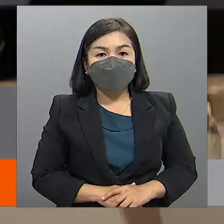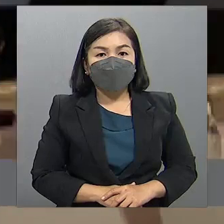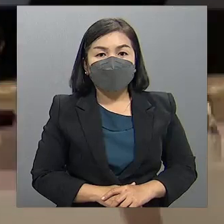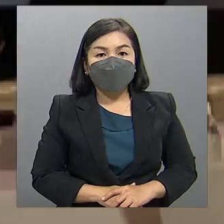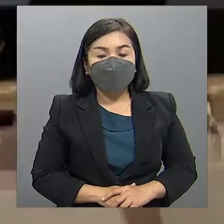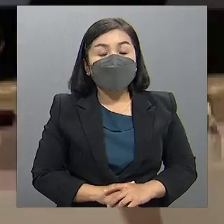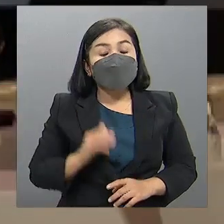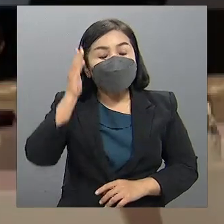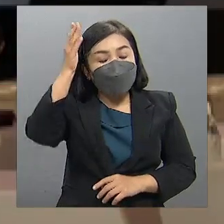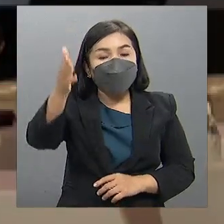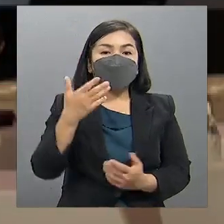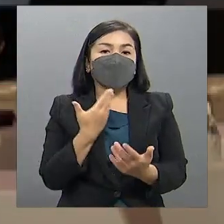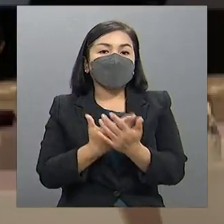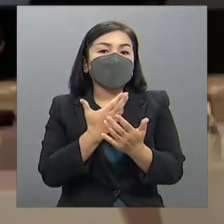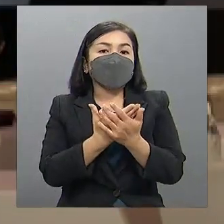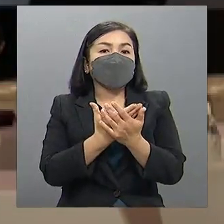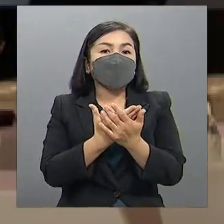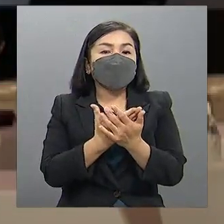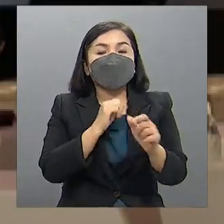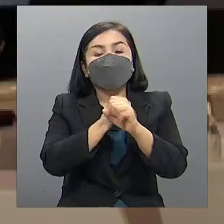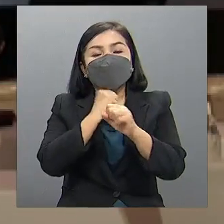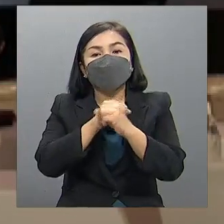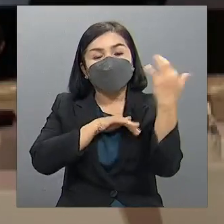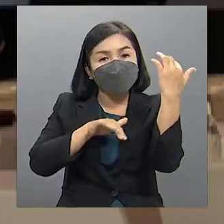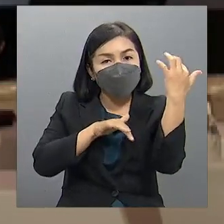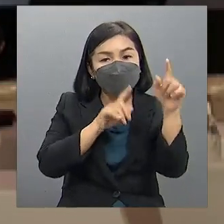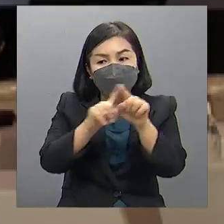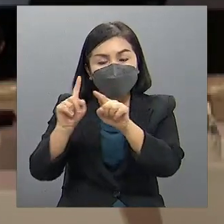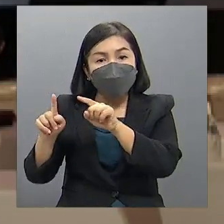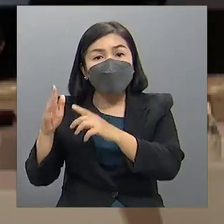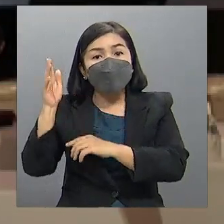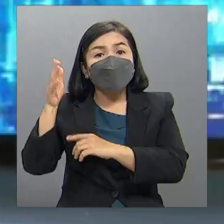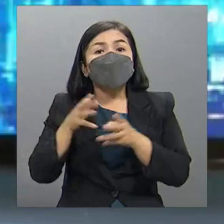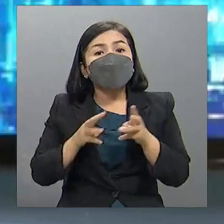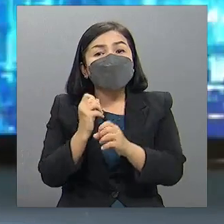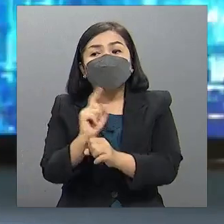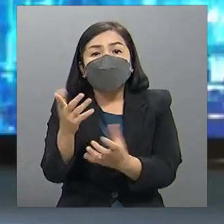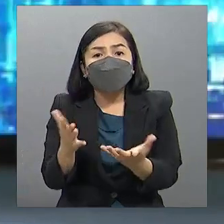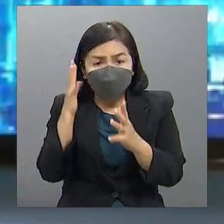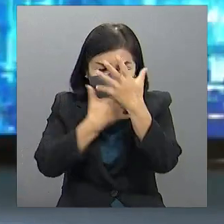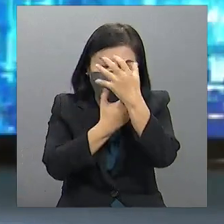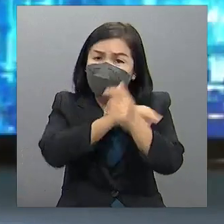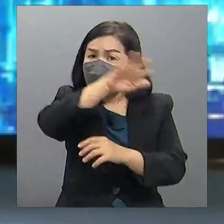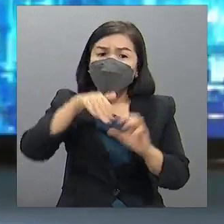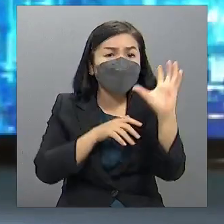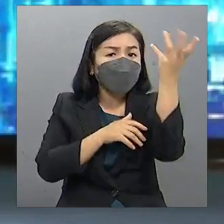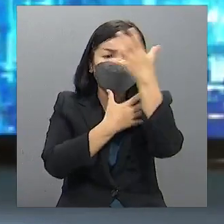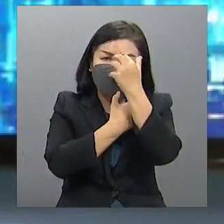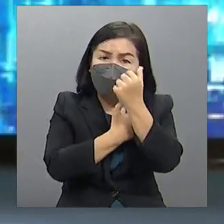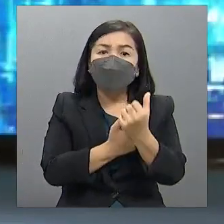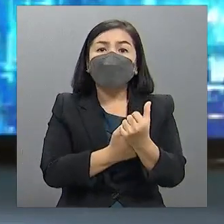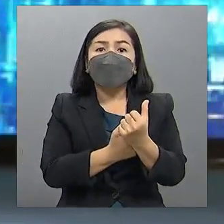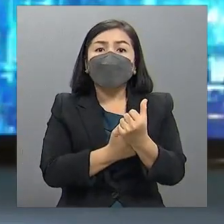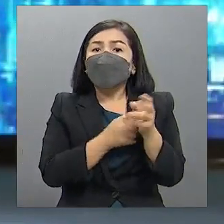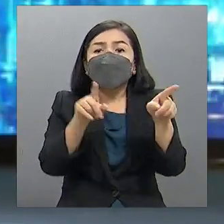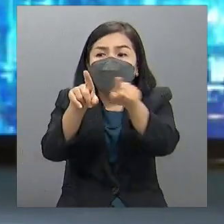นายจิรยุทธก็ผ่าเหมือนกันนะคะว่าเราแบงค์ชาติเนี่ยจะหลีกเลี่ยงเทรนนี่ยังไงเพราะว่าลูกเนี่ยกะก็หันไปทิศทางของ